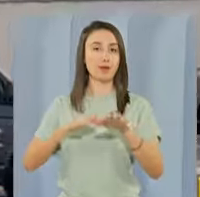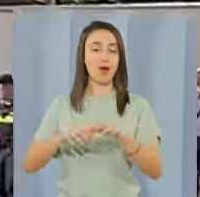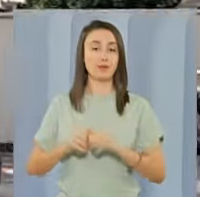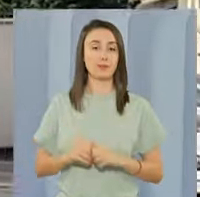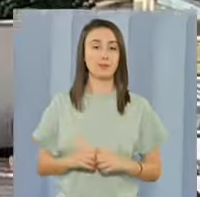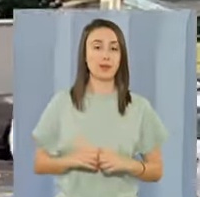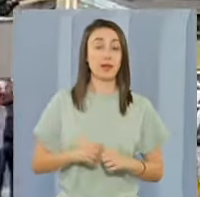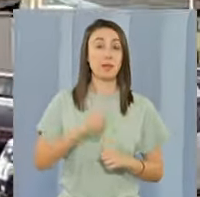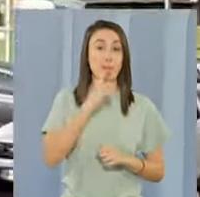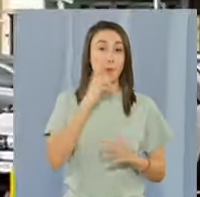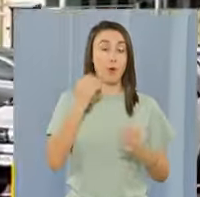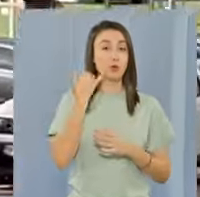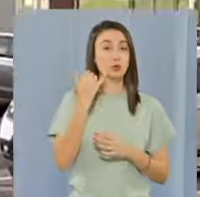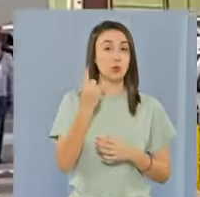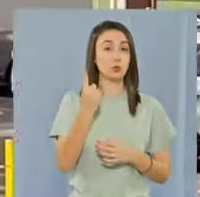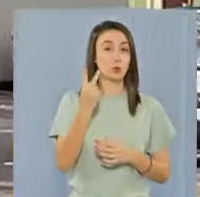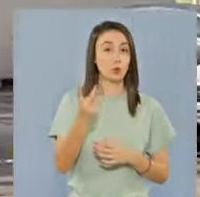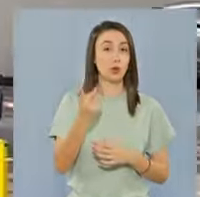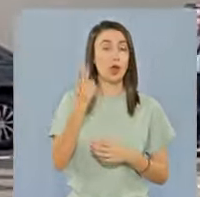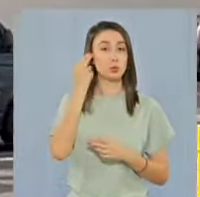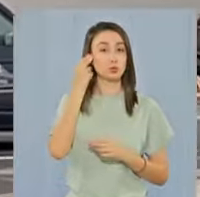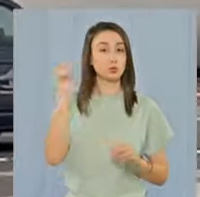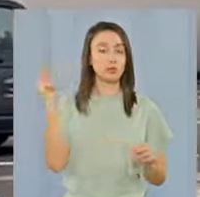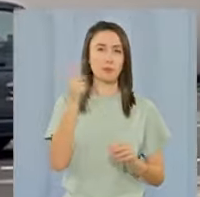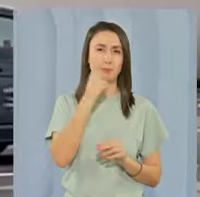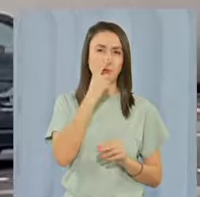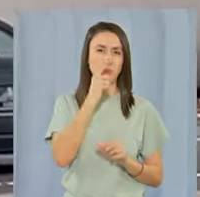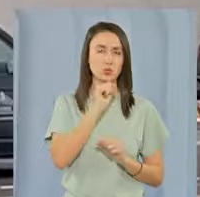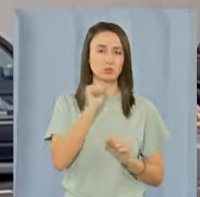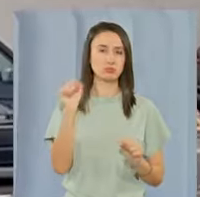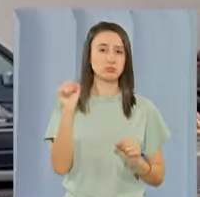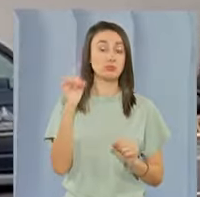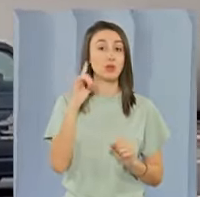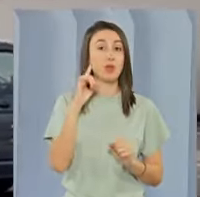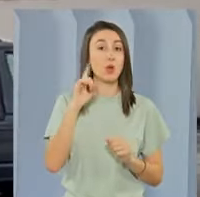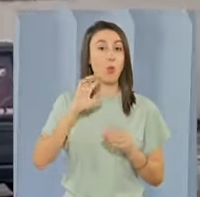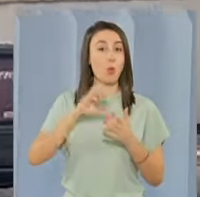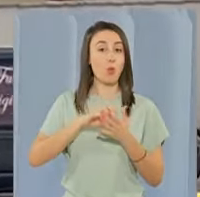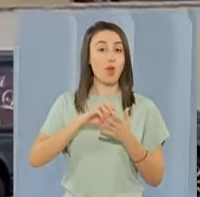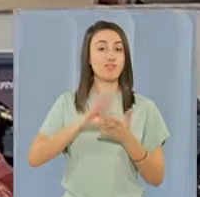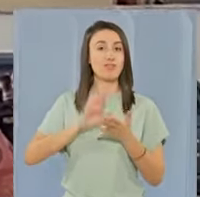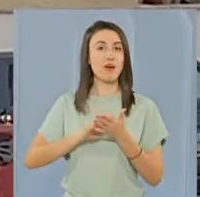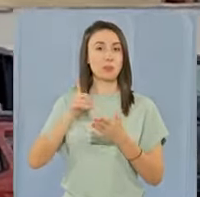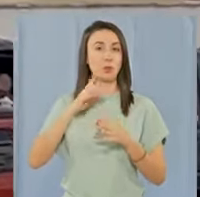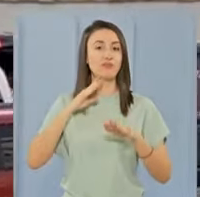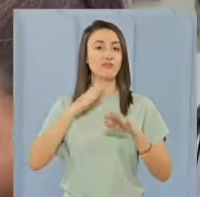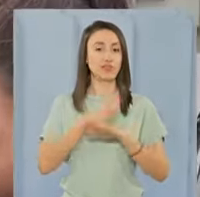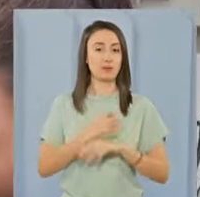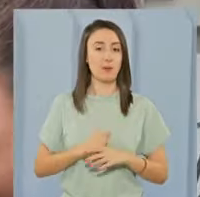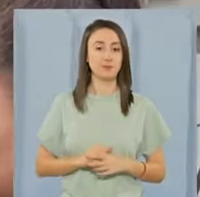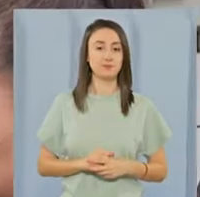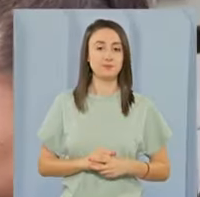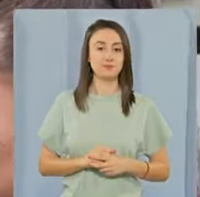cartier. Bărbatul care a sunat la 112 să anunțe mirosul înțepător locuia de fapt cu victima, potrivit presei